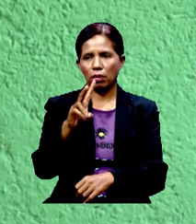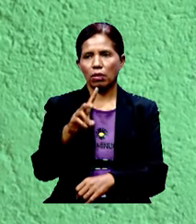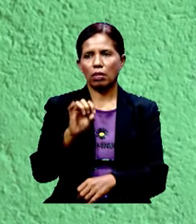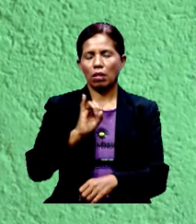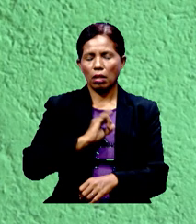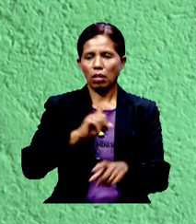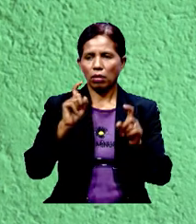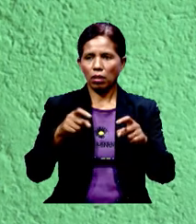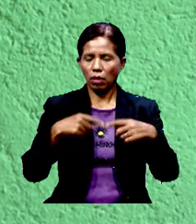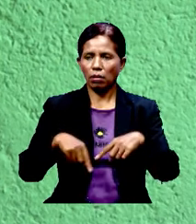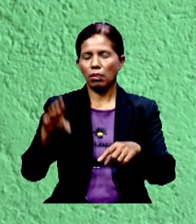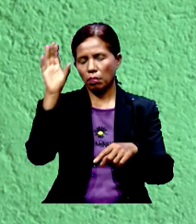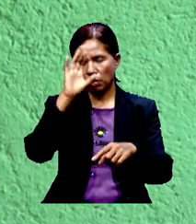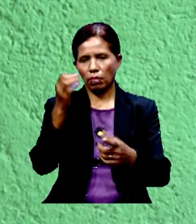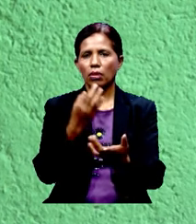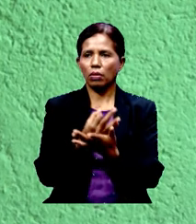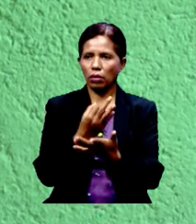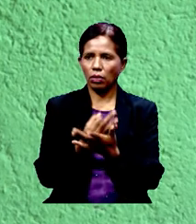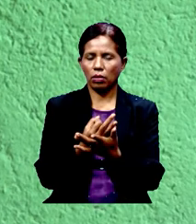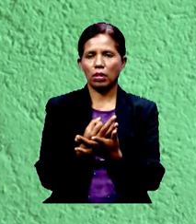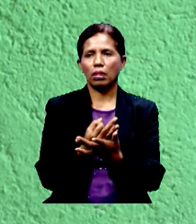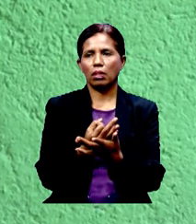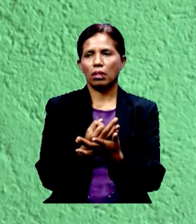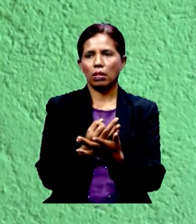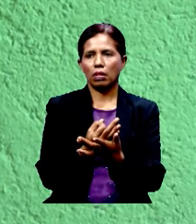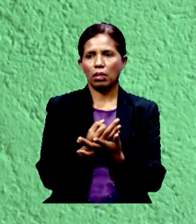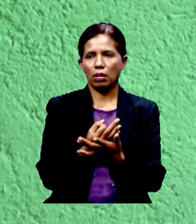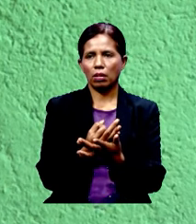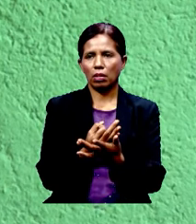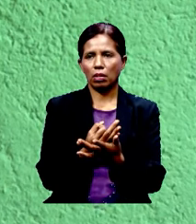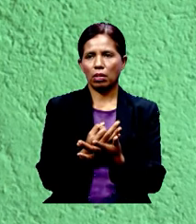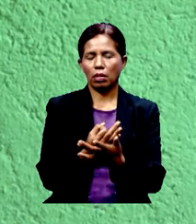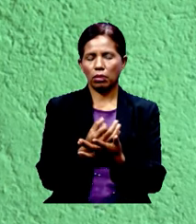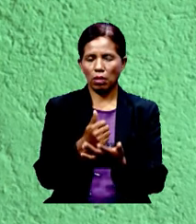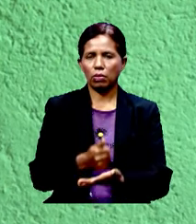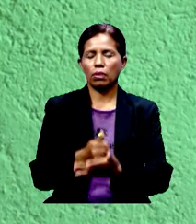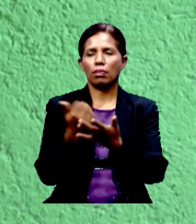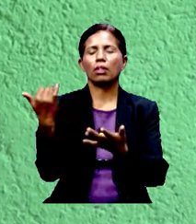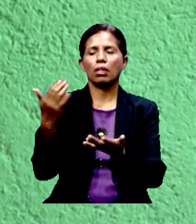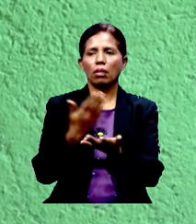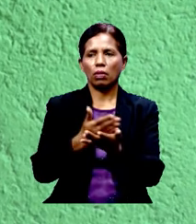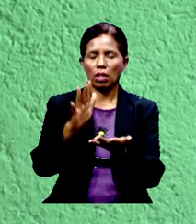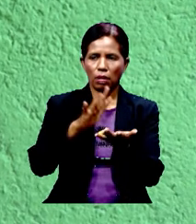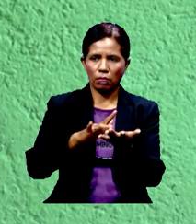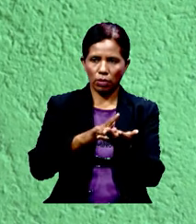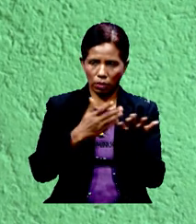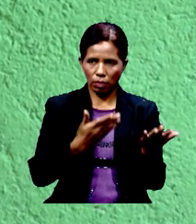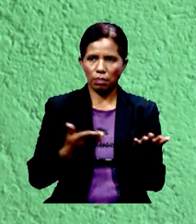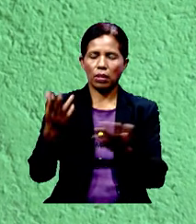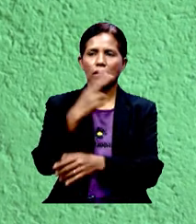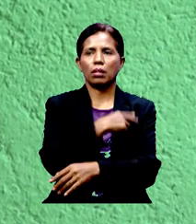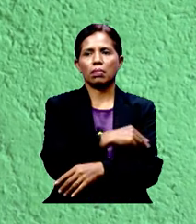bawa buka vale osam bawa. Amai vale hari luar vale mia pa